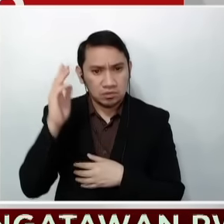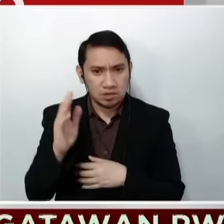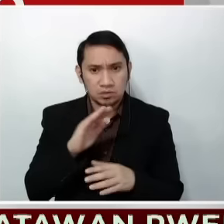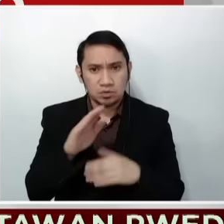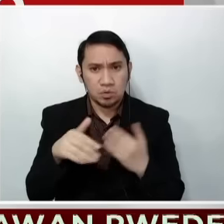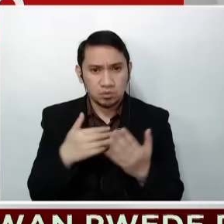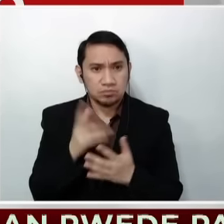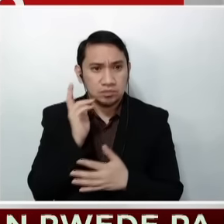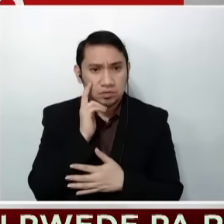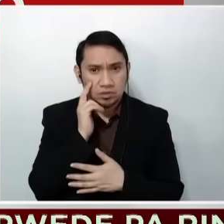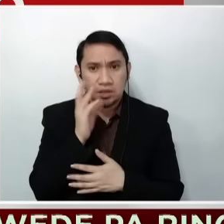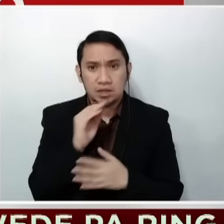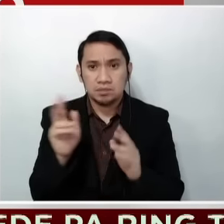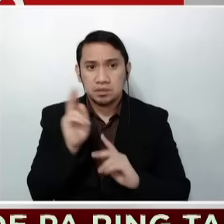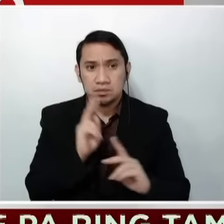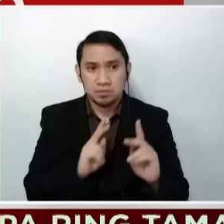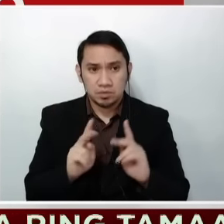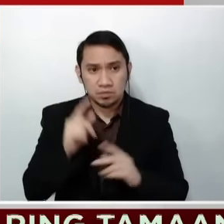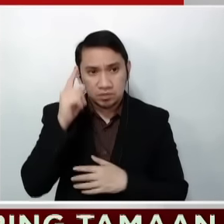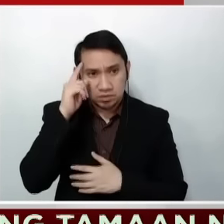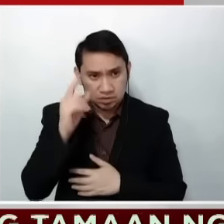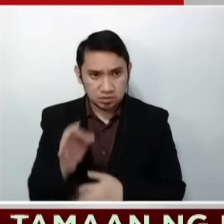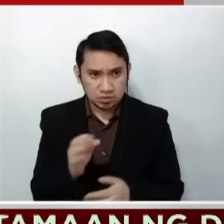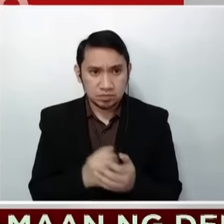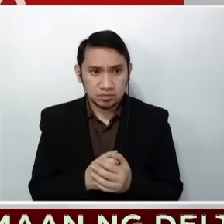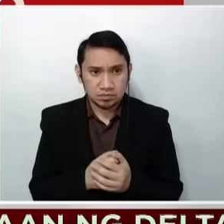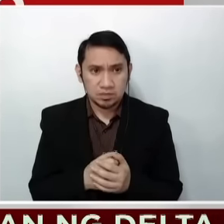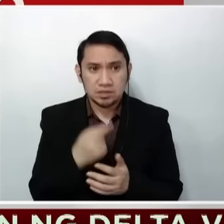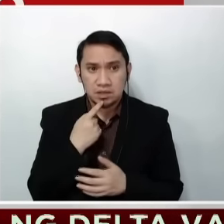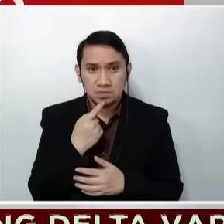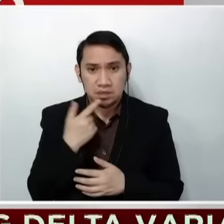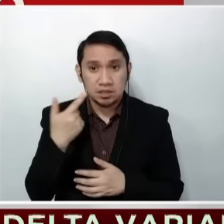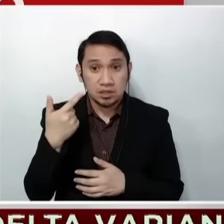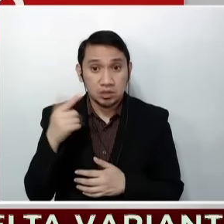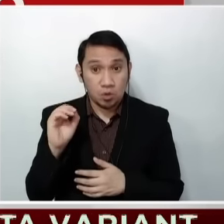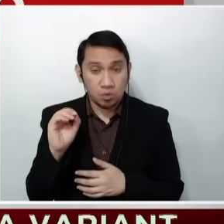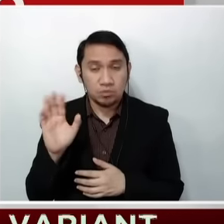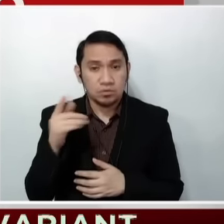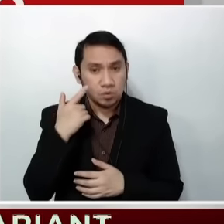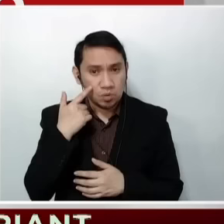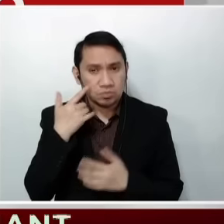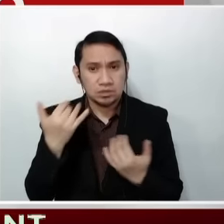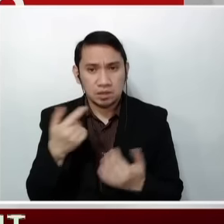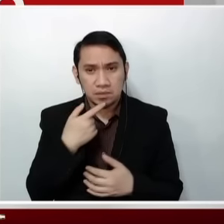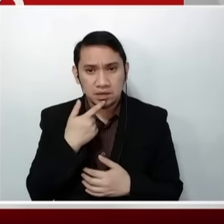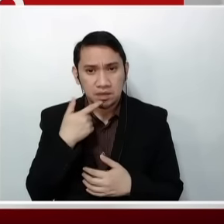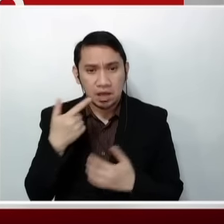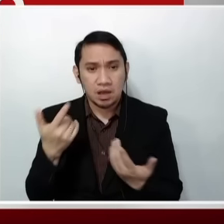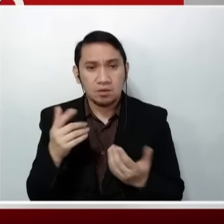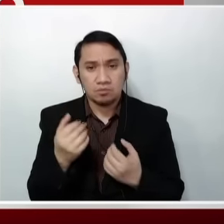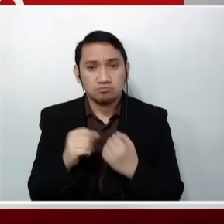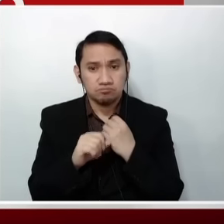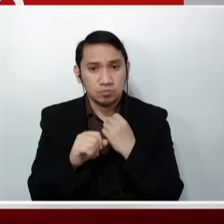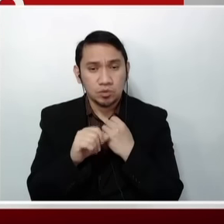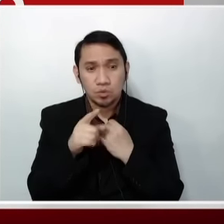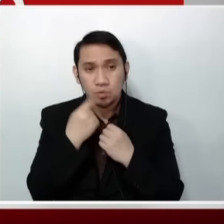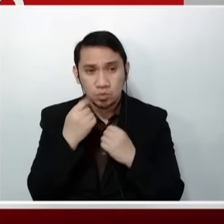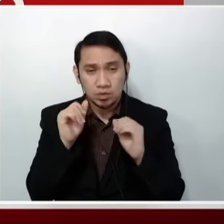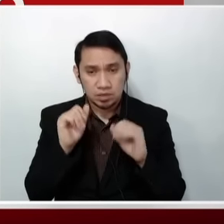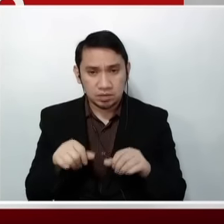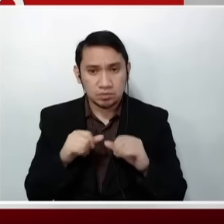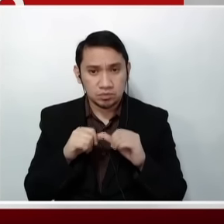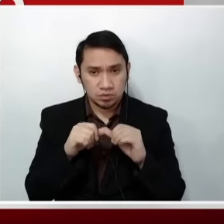Duterte at taong bayan ang pagdedesisyon. Sabi pa ni Go, handa siyang mag-volunteer na maging campaign manager sa sino mang kayang ituloy